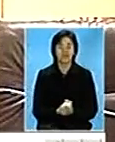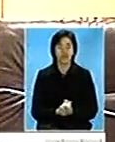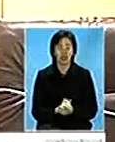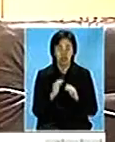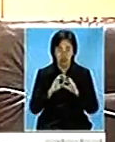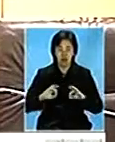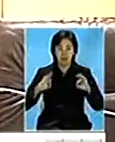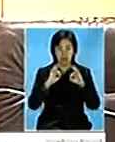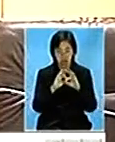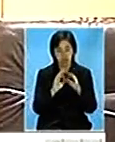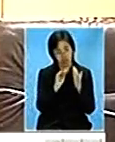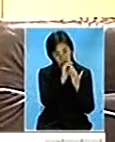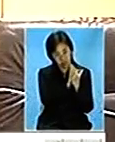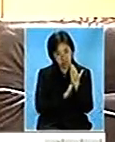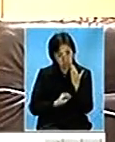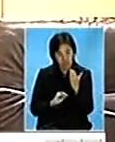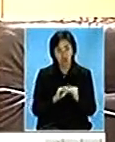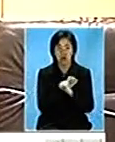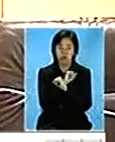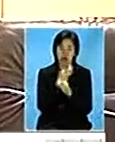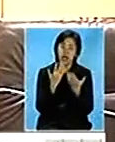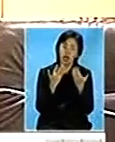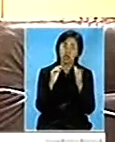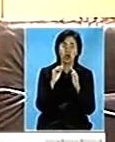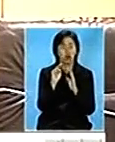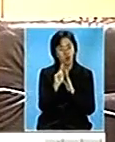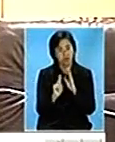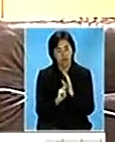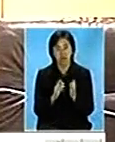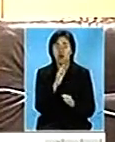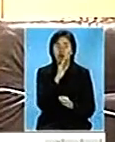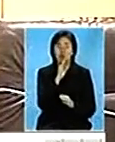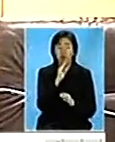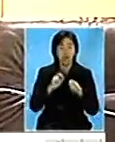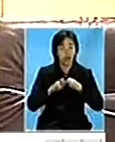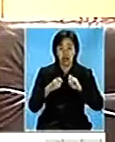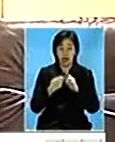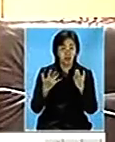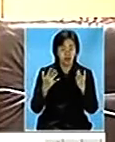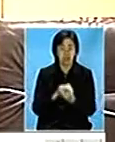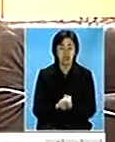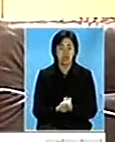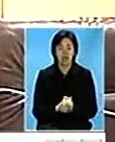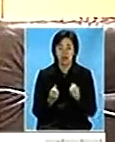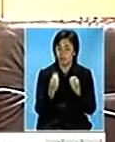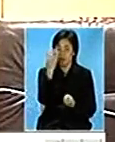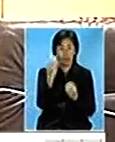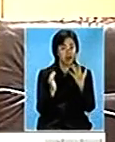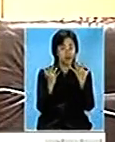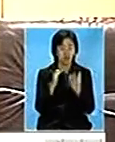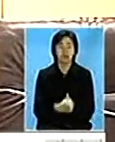ำคัญของพื้นที่อนุรักษ์ตามกฎหมายหากพื้นที่ใดไม่เป็นพื้นที่อนุรักษ์ไม่เป็นป่าไม้